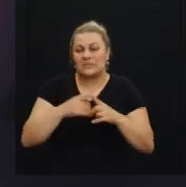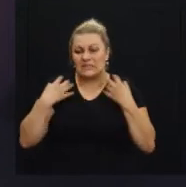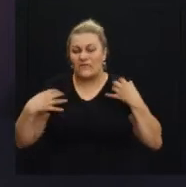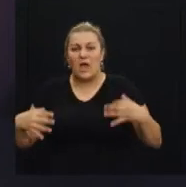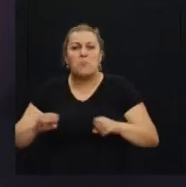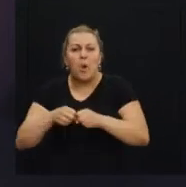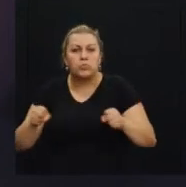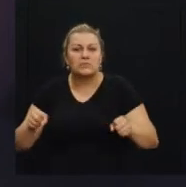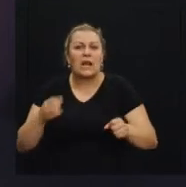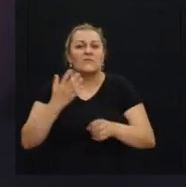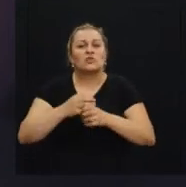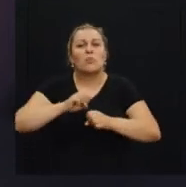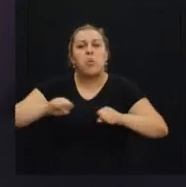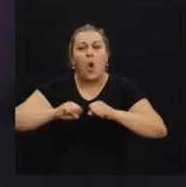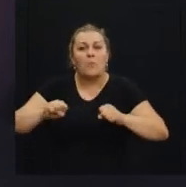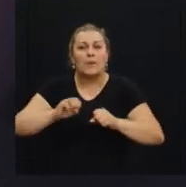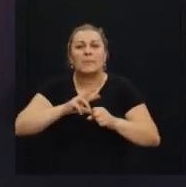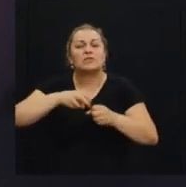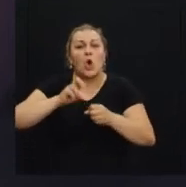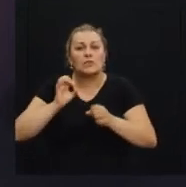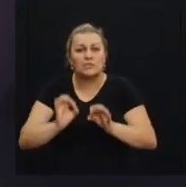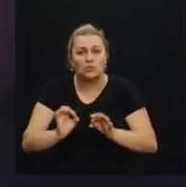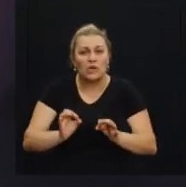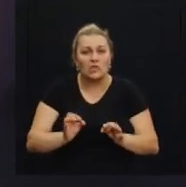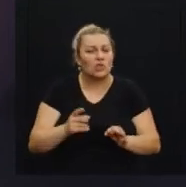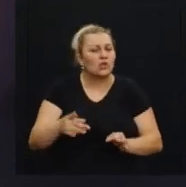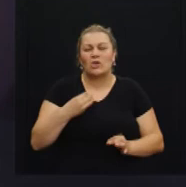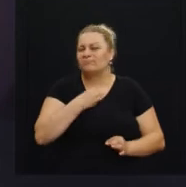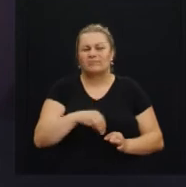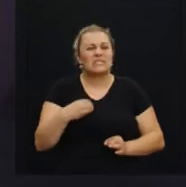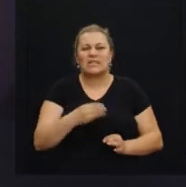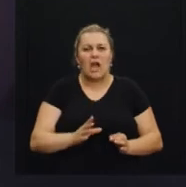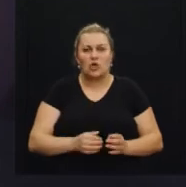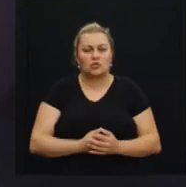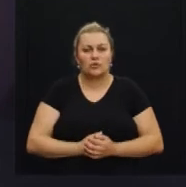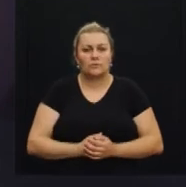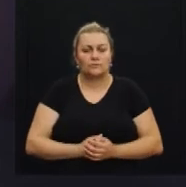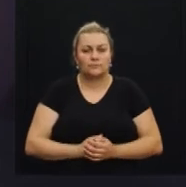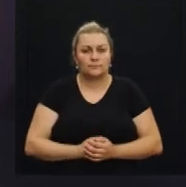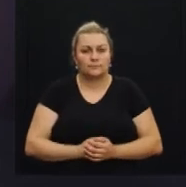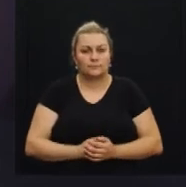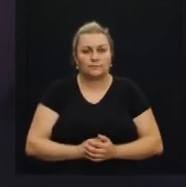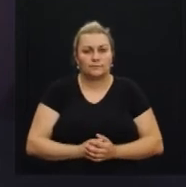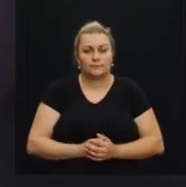popucali bombe bez onih osigurača. Strava je to. Da,